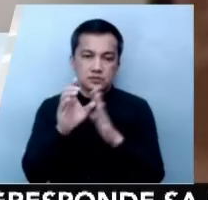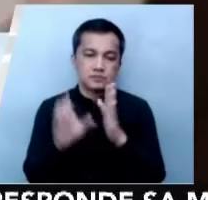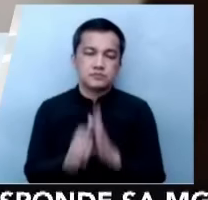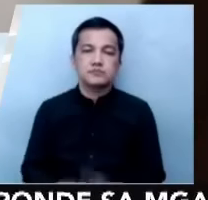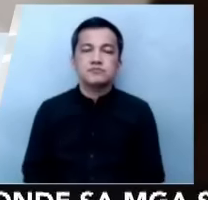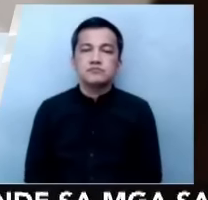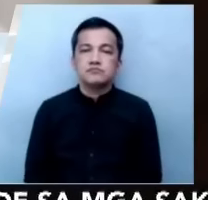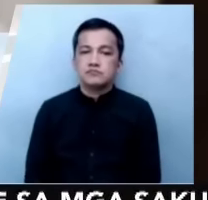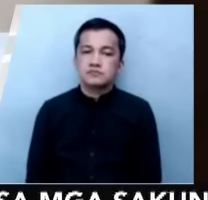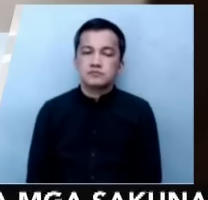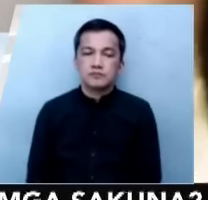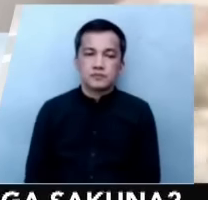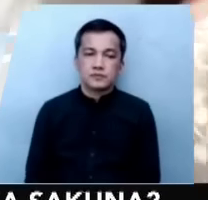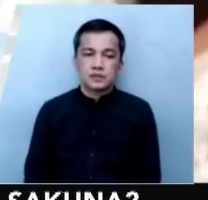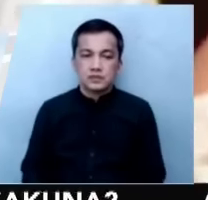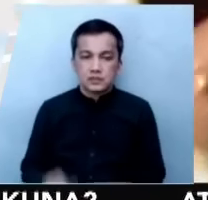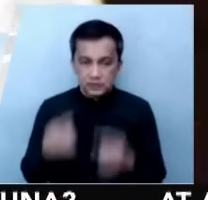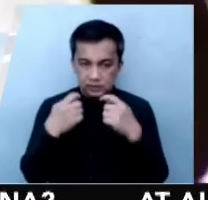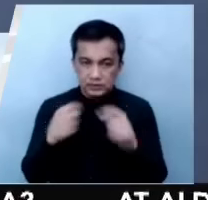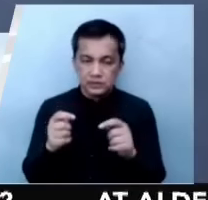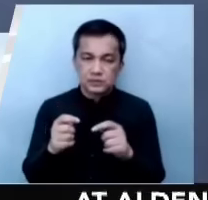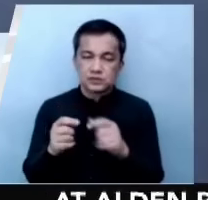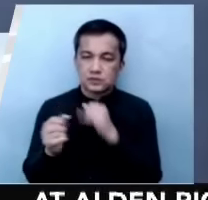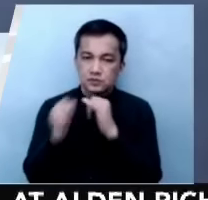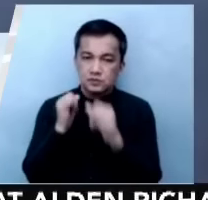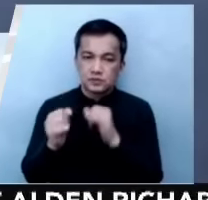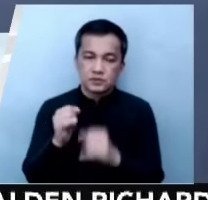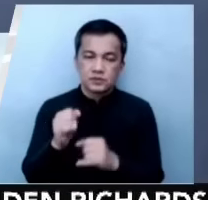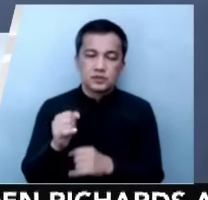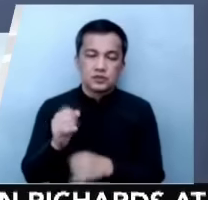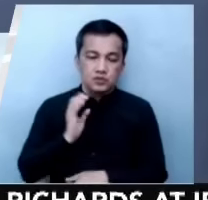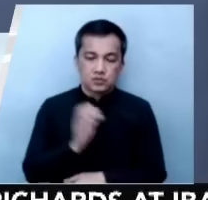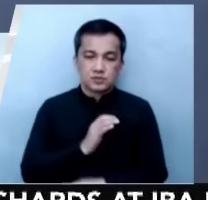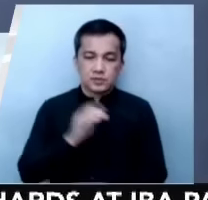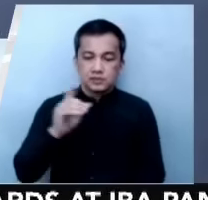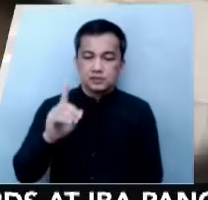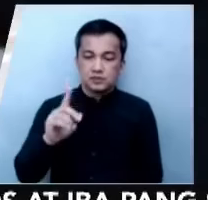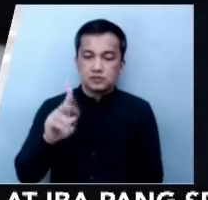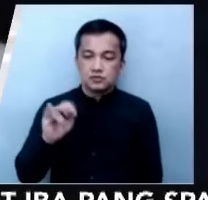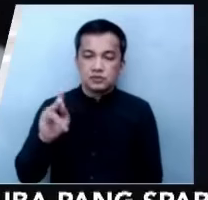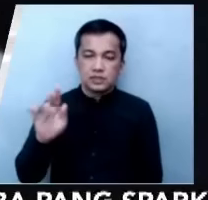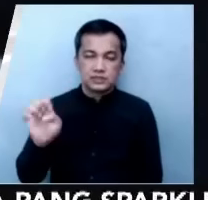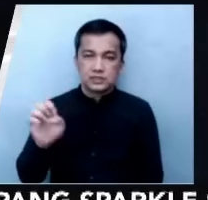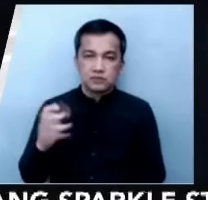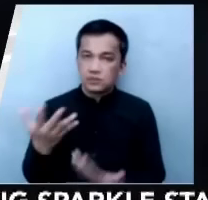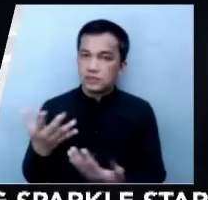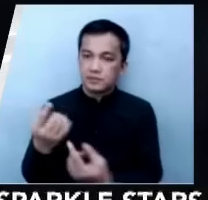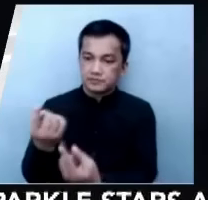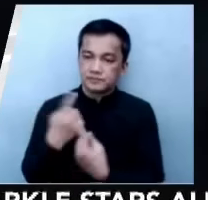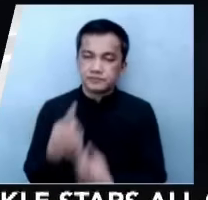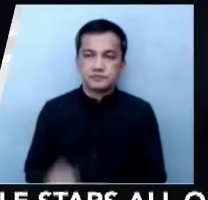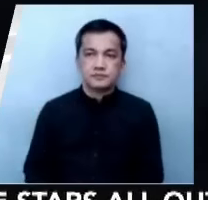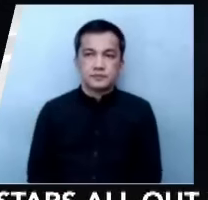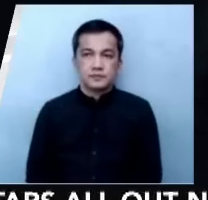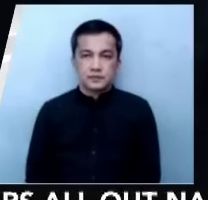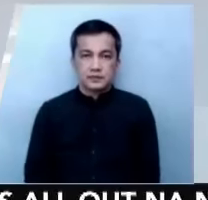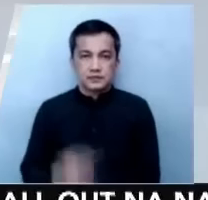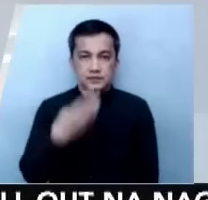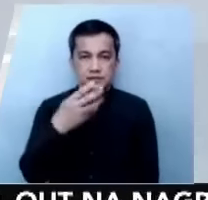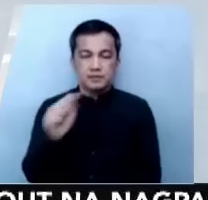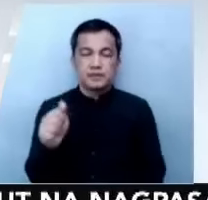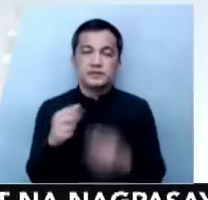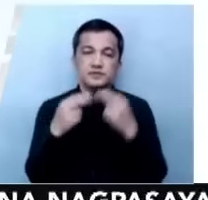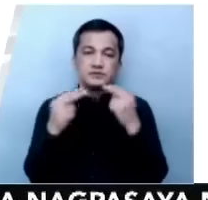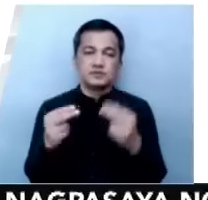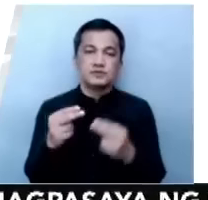naming kumuha ng panayam kay Congressman Duterte pero wala kaming nakuhang tugon. Para sa GMA Integrated News,